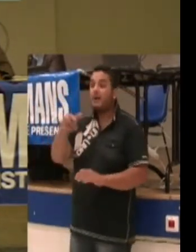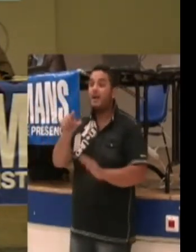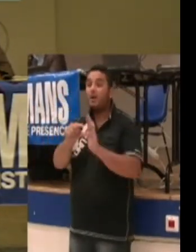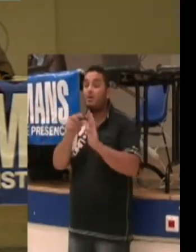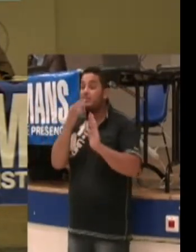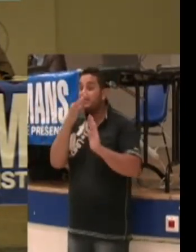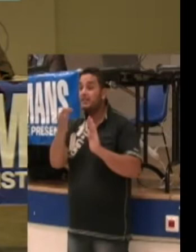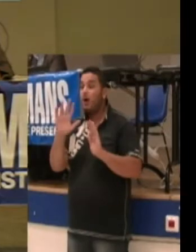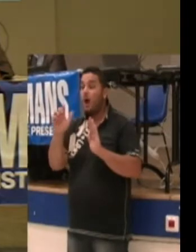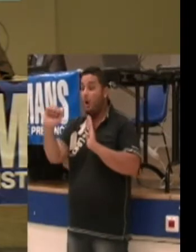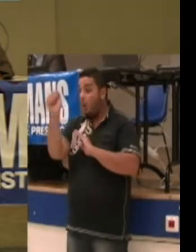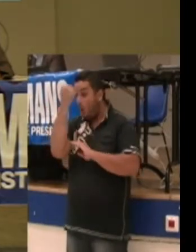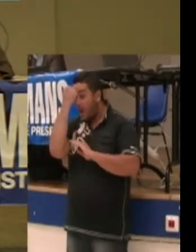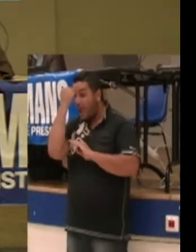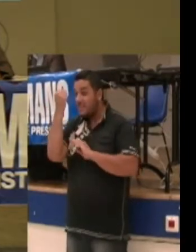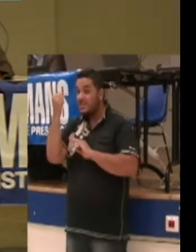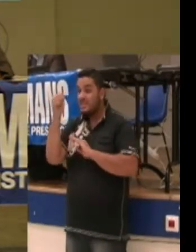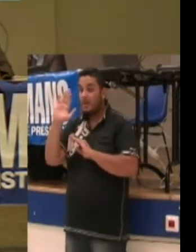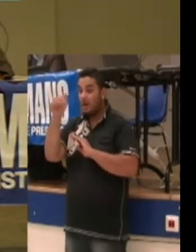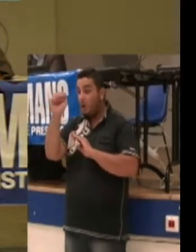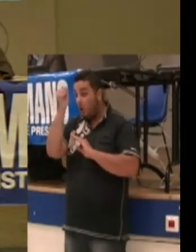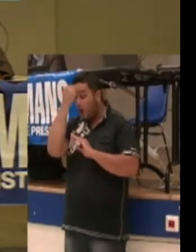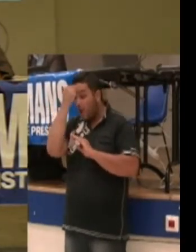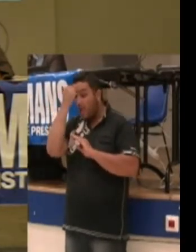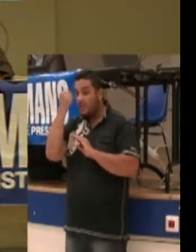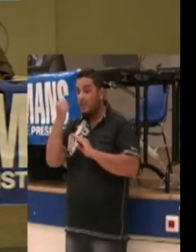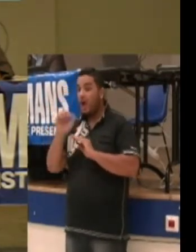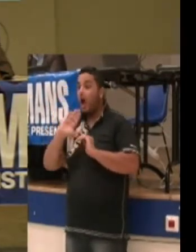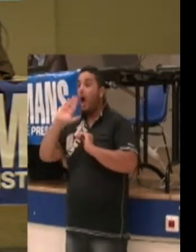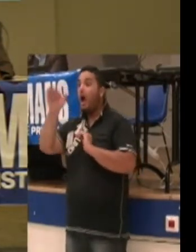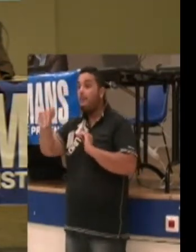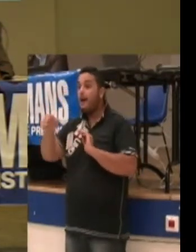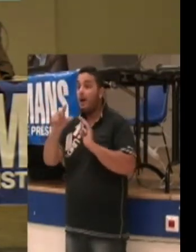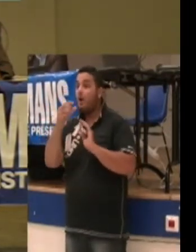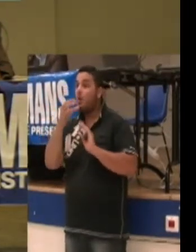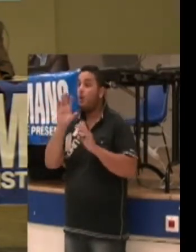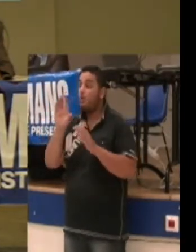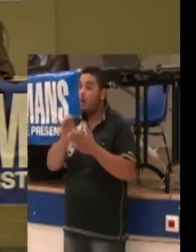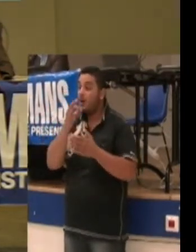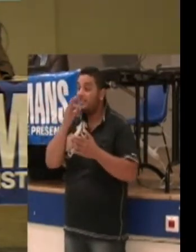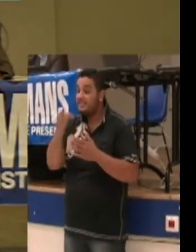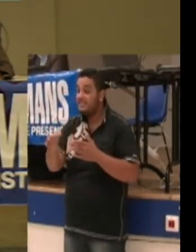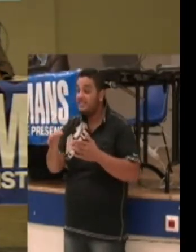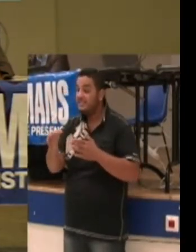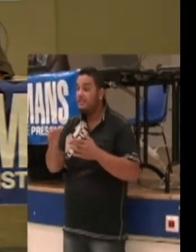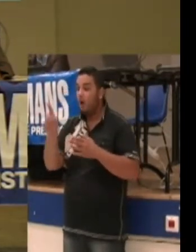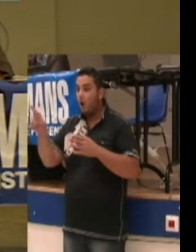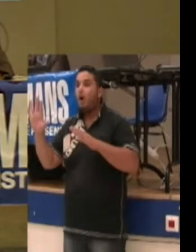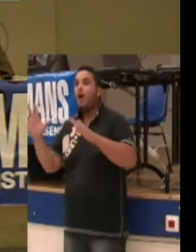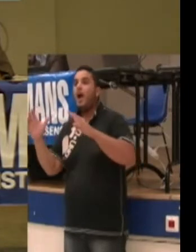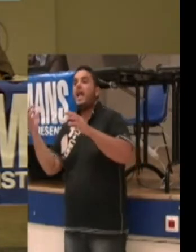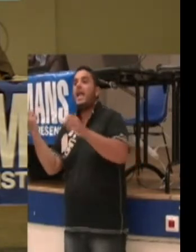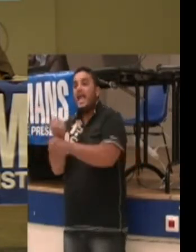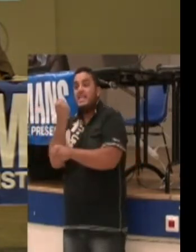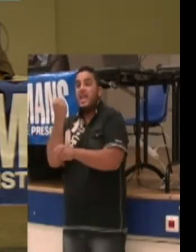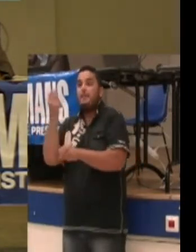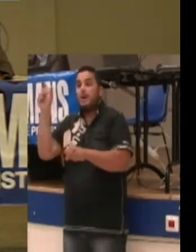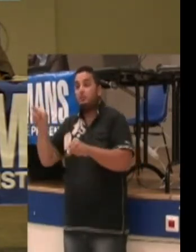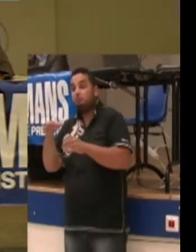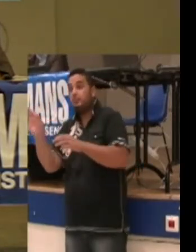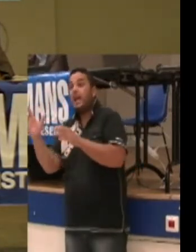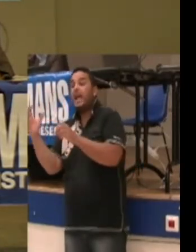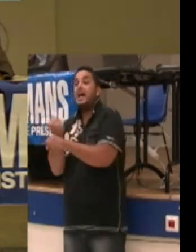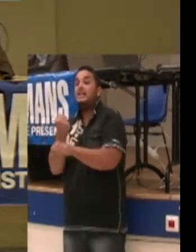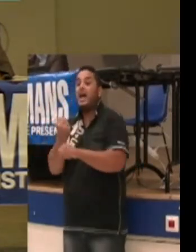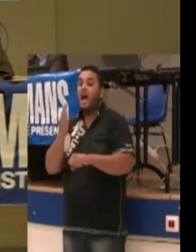hasra. Thumma yughlabun. Ils seront battus. Ok? Alladhina kafaru, et ceux qui ont mécru, ila jahannama yuhsharun. Allah subhanahu wa ta'ala va les guider vers jahannam. Sauf que